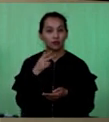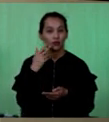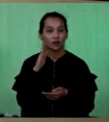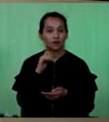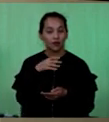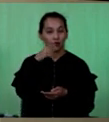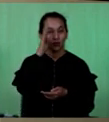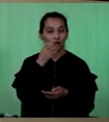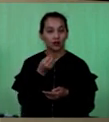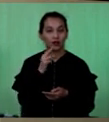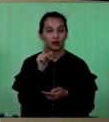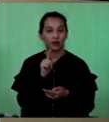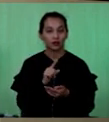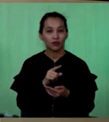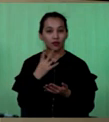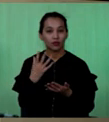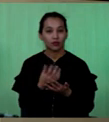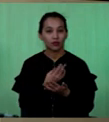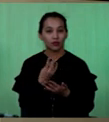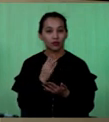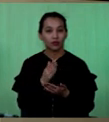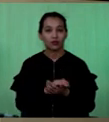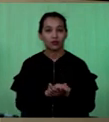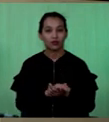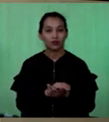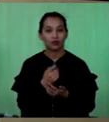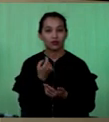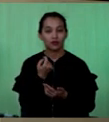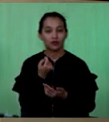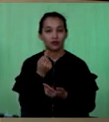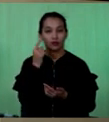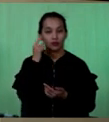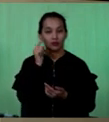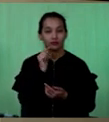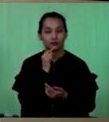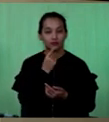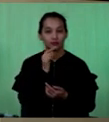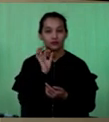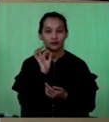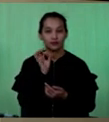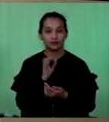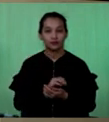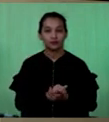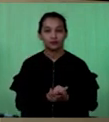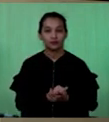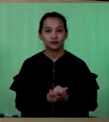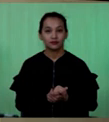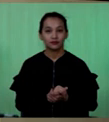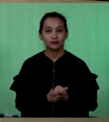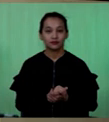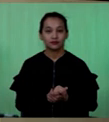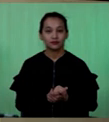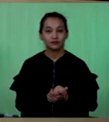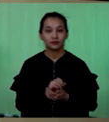kilogramligini avval o'ylab olishimiz kerak. Bu biroz o'ylashga talab etadigan mantiqiy topshiriq.